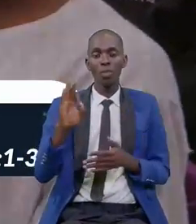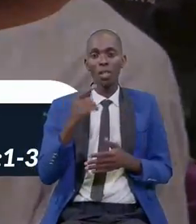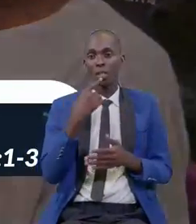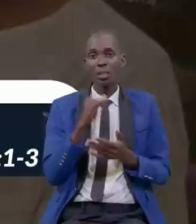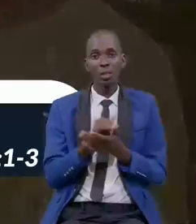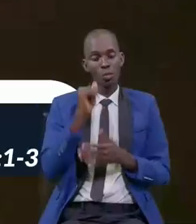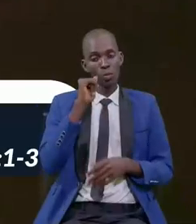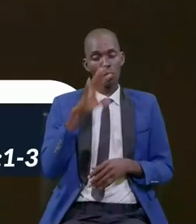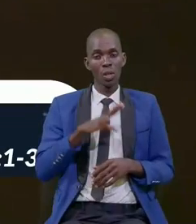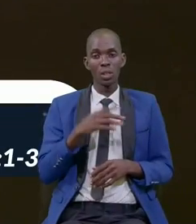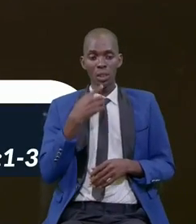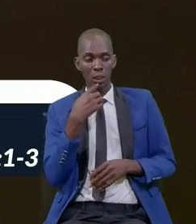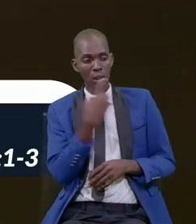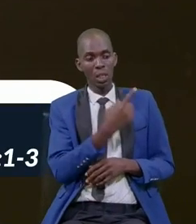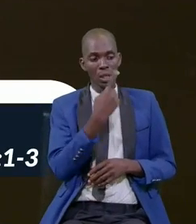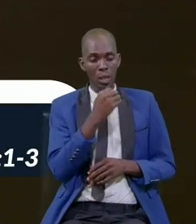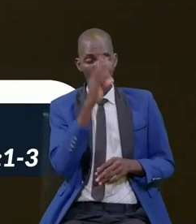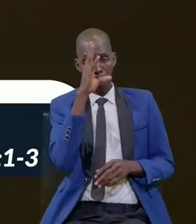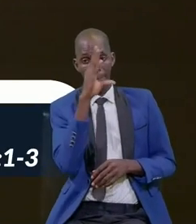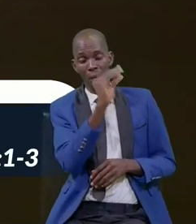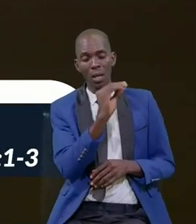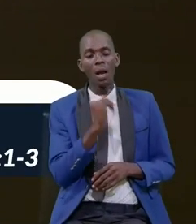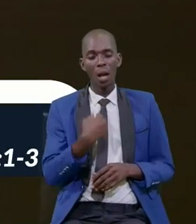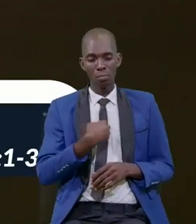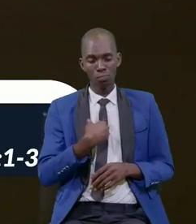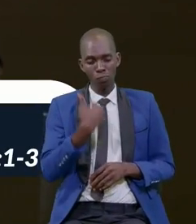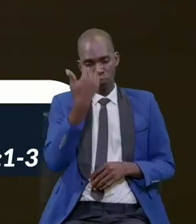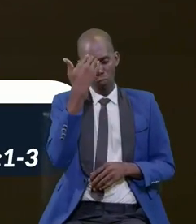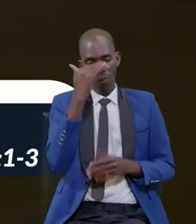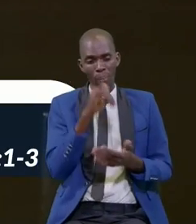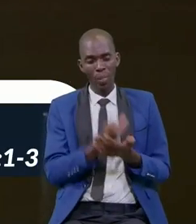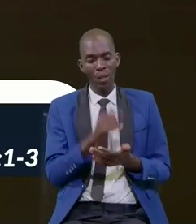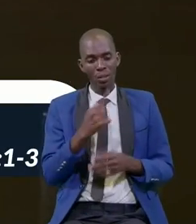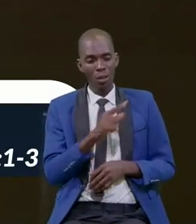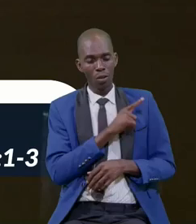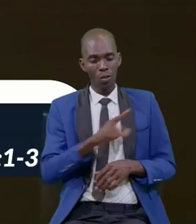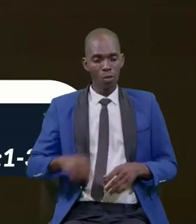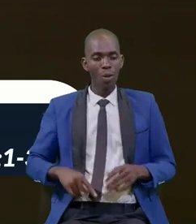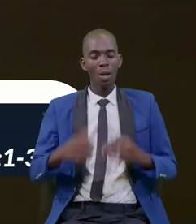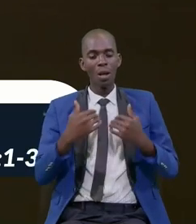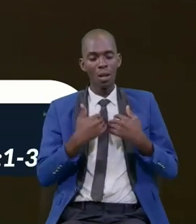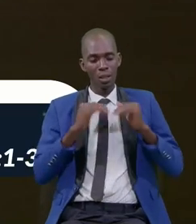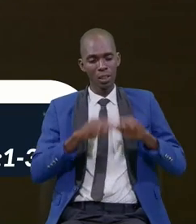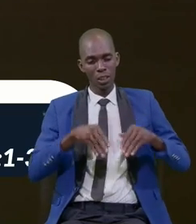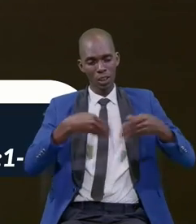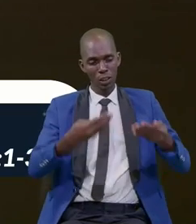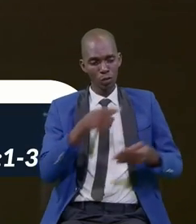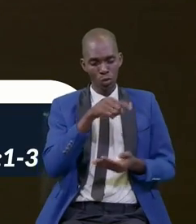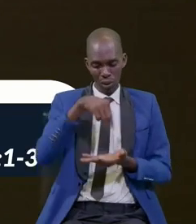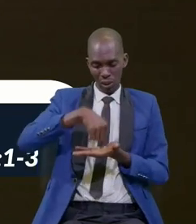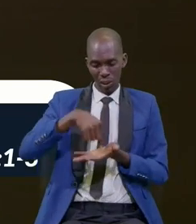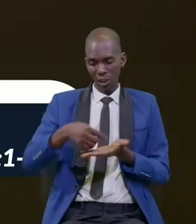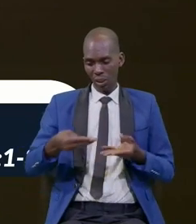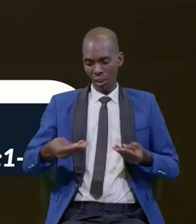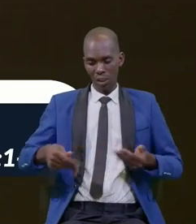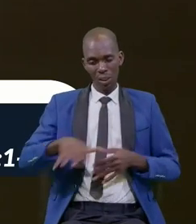Et leur dit, l'Éternel, je le sais, vous a donné ce pays. Je le